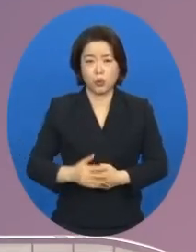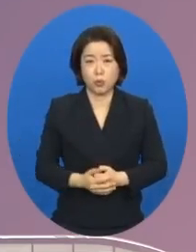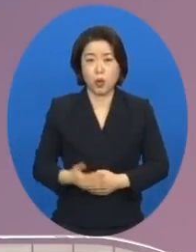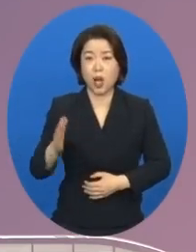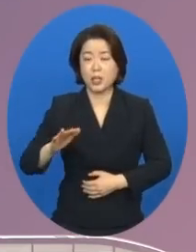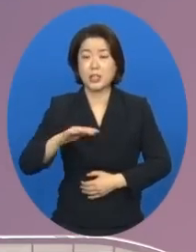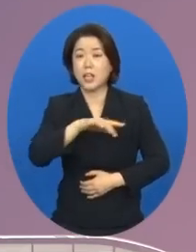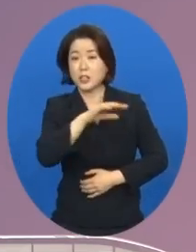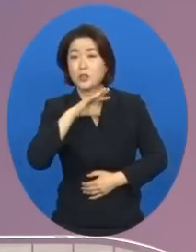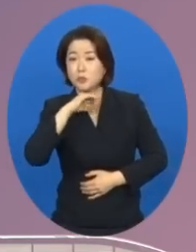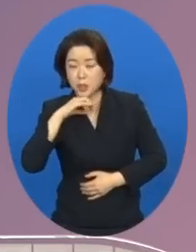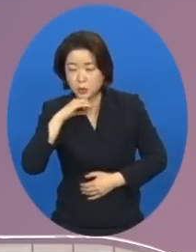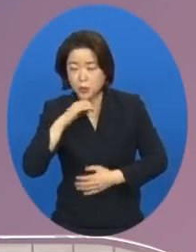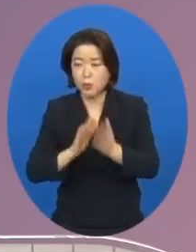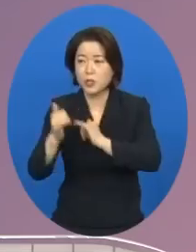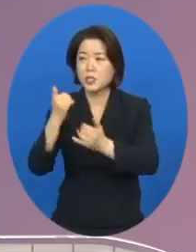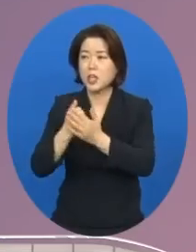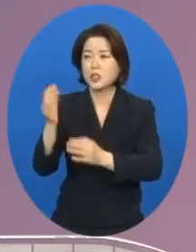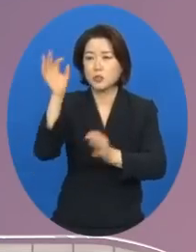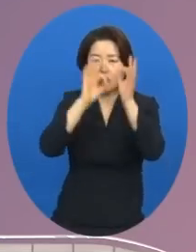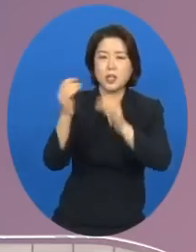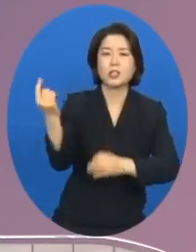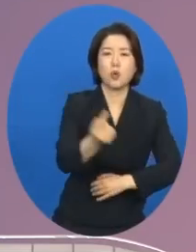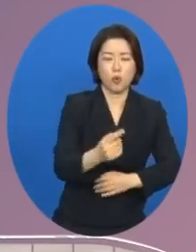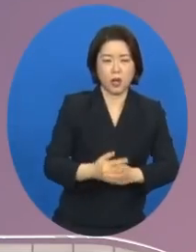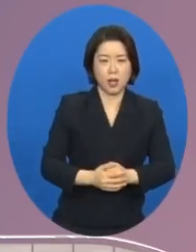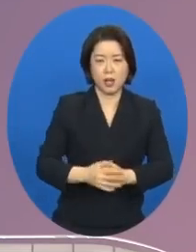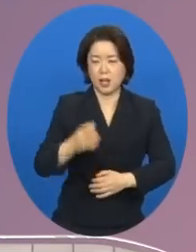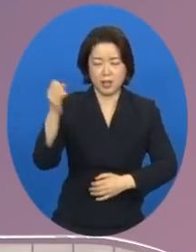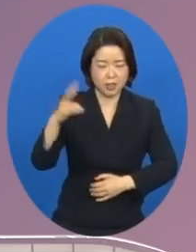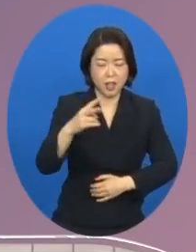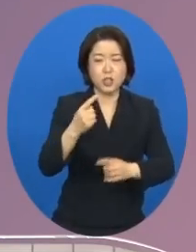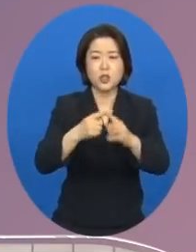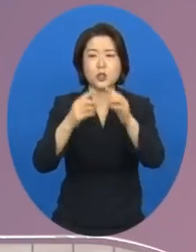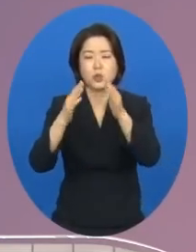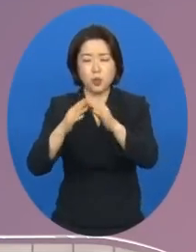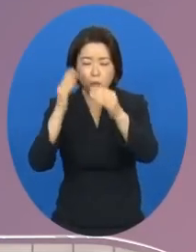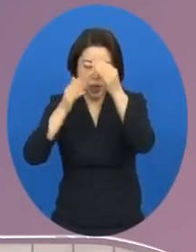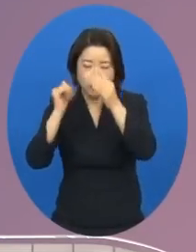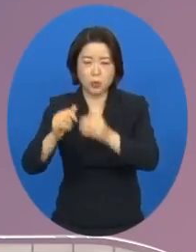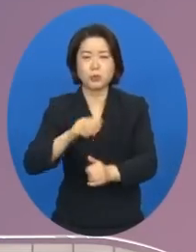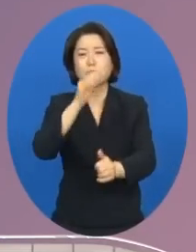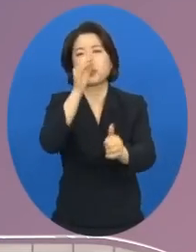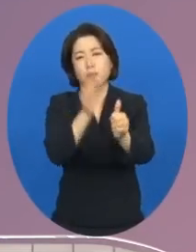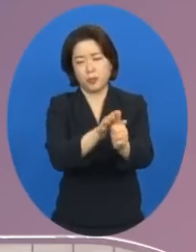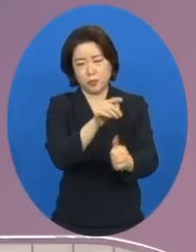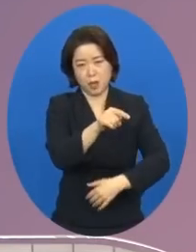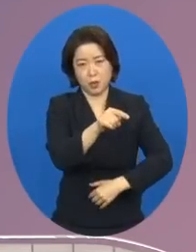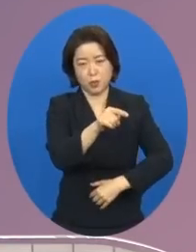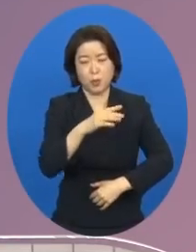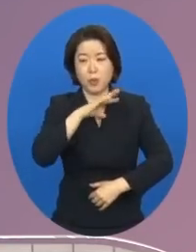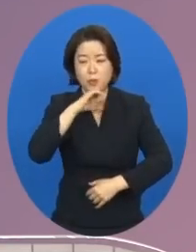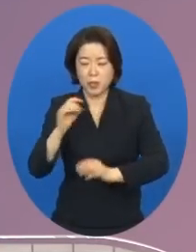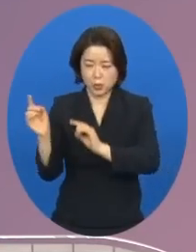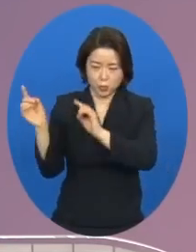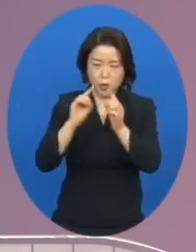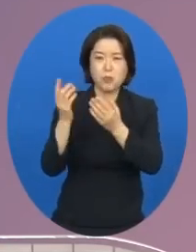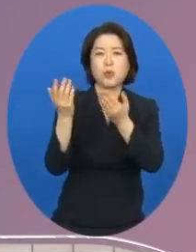예수님께서 찾아오셔서 다시 교회와 성도들을 맡겨주시고 베드로를 다시